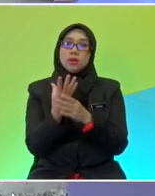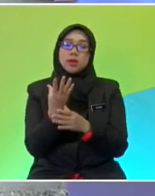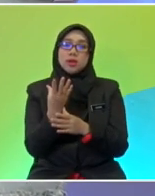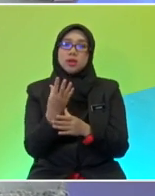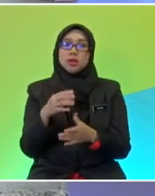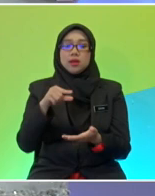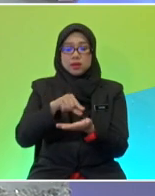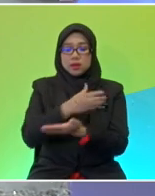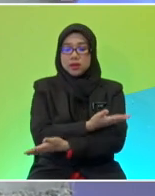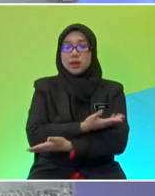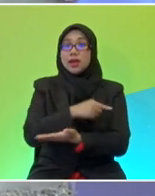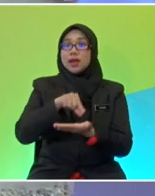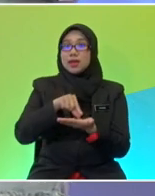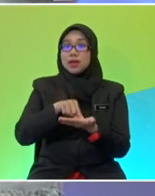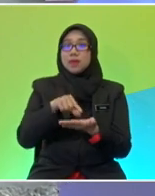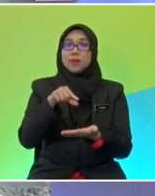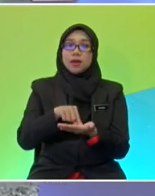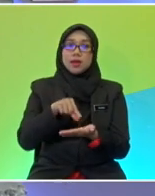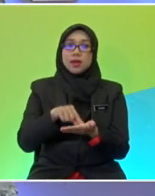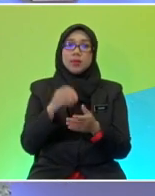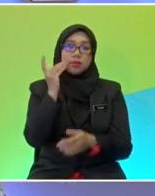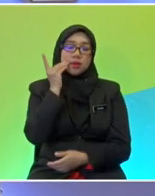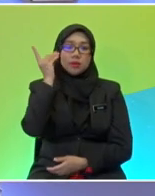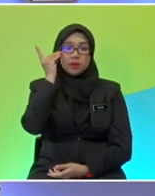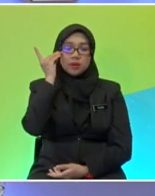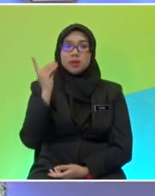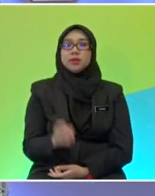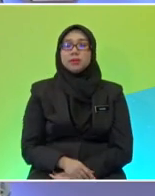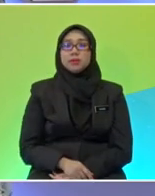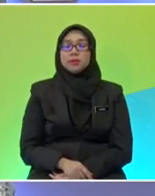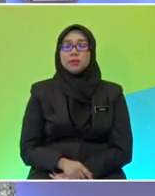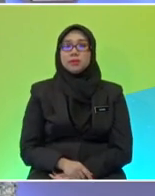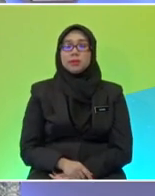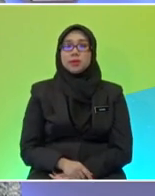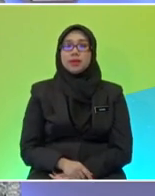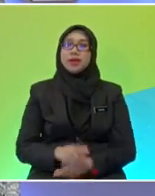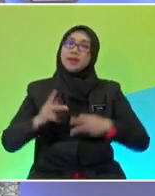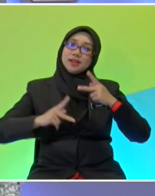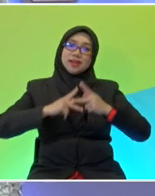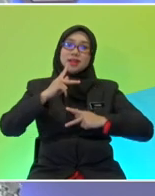ayam dewasa dan sekarang kita belajar pula pasar kitaran hidup